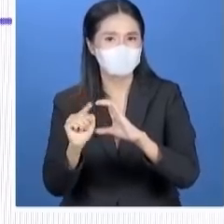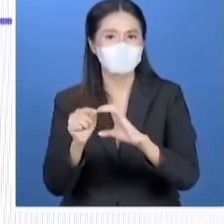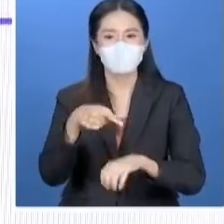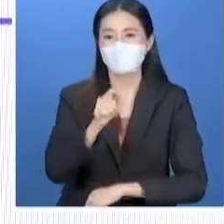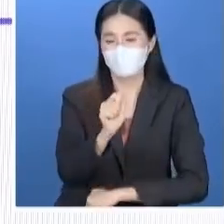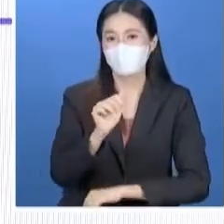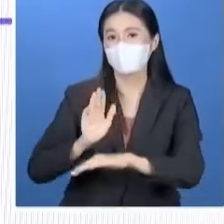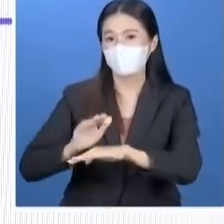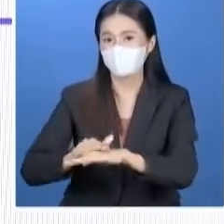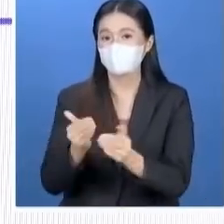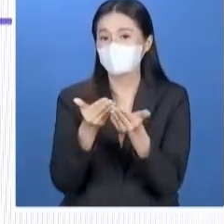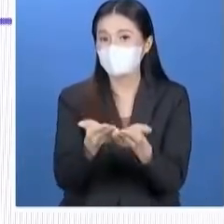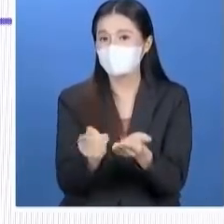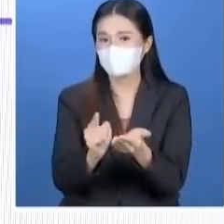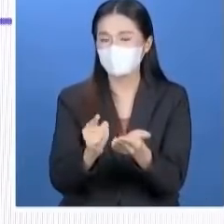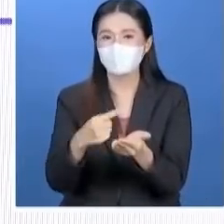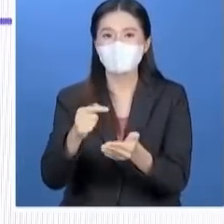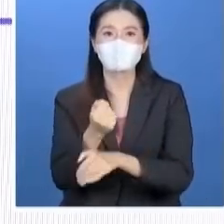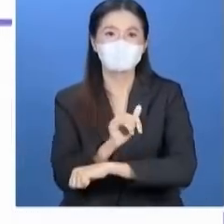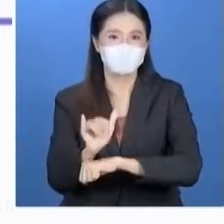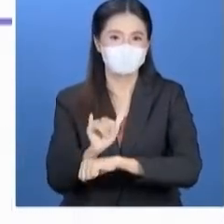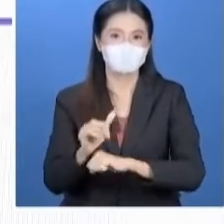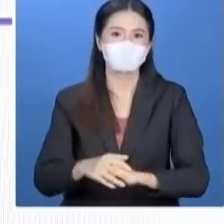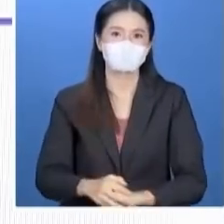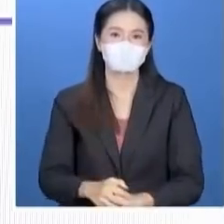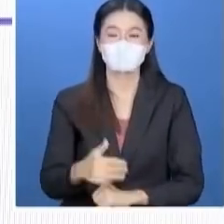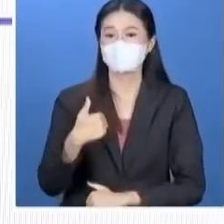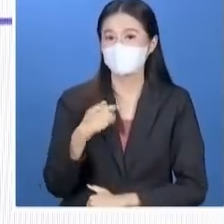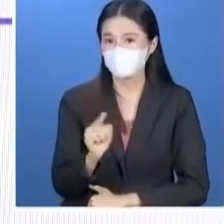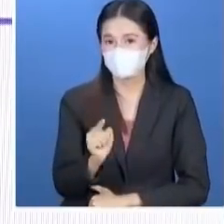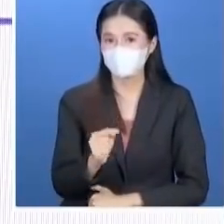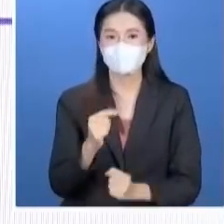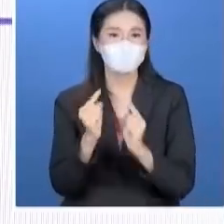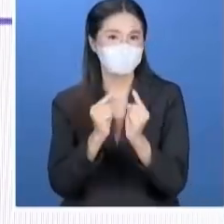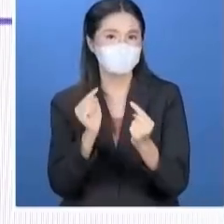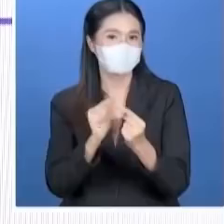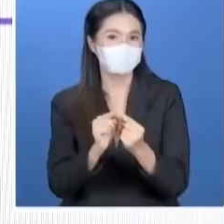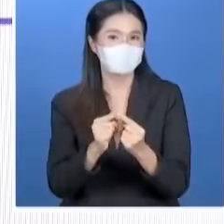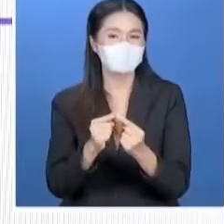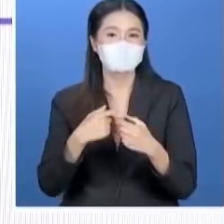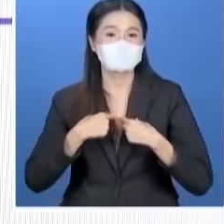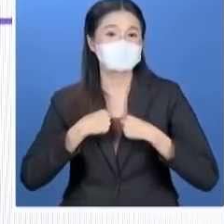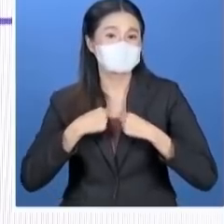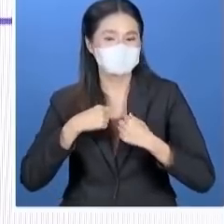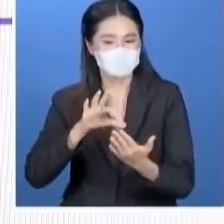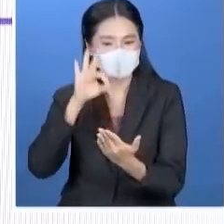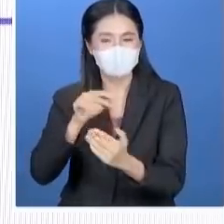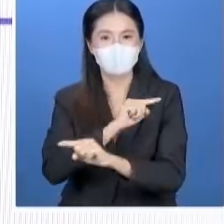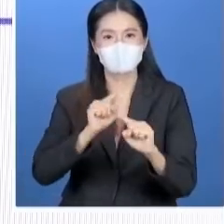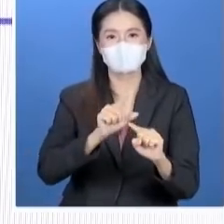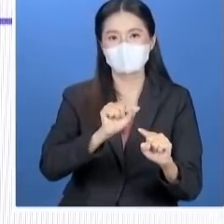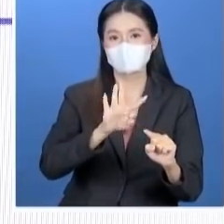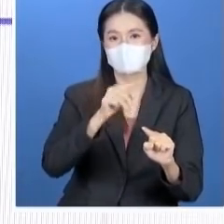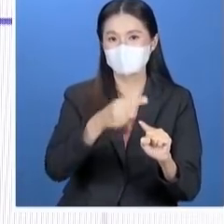ายปอจะพาขับเรือเส้นอยุธยาและจากนั้นได้พูดคุยเรื่องการเลือกชุดต่อมาวันที่24กุมภา